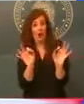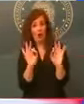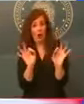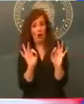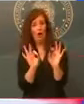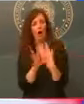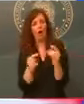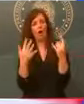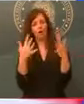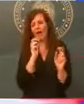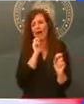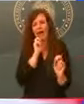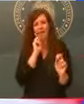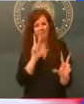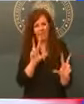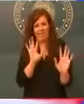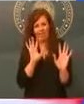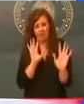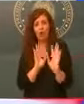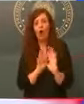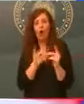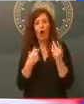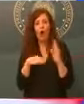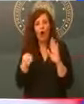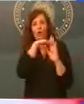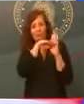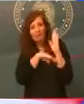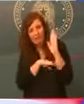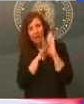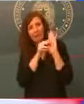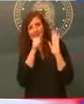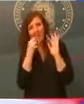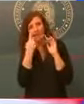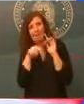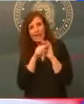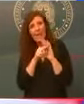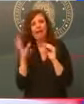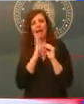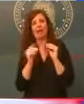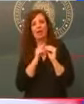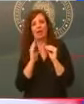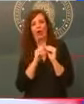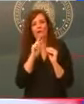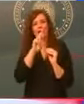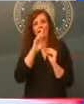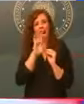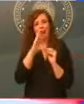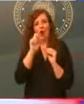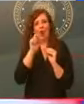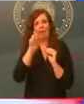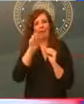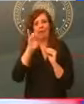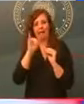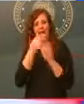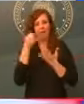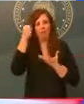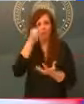sicuramente nel piano di rilancio e del recovery fund, quindi delle risorse europee, un